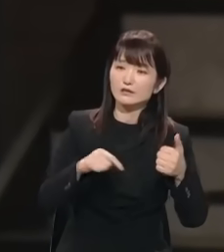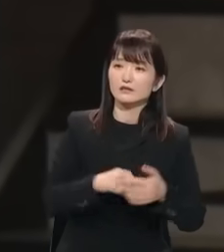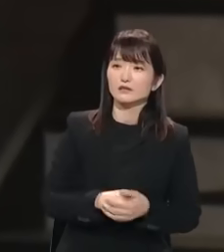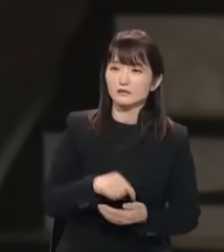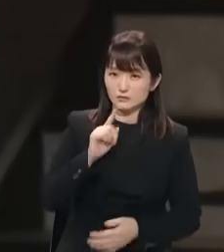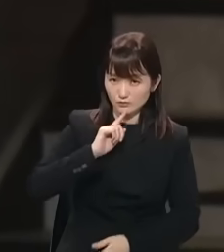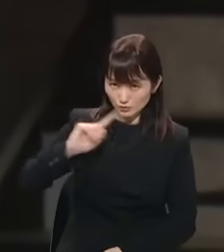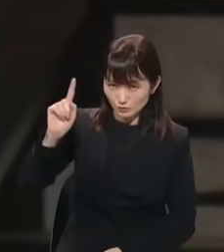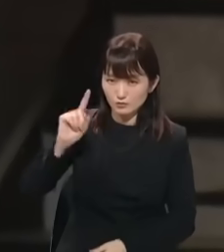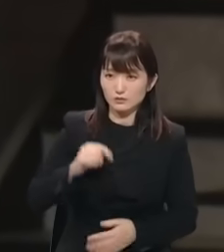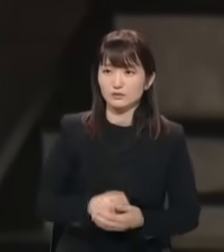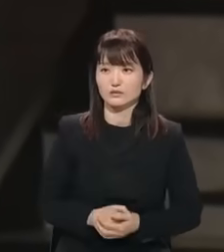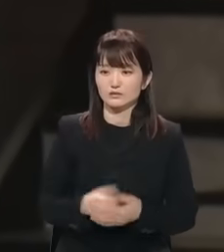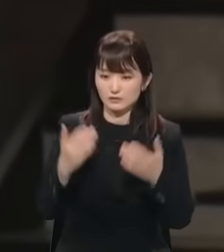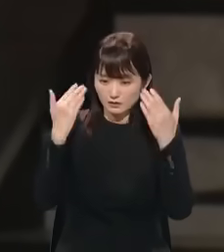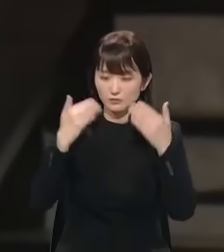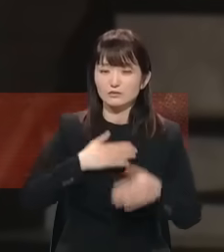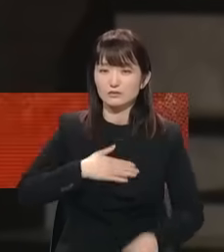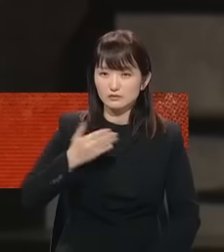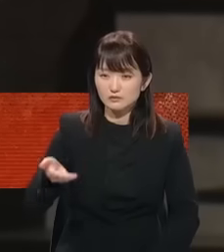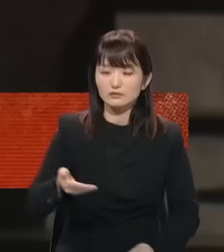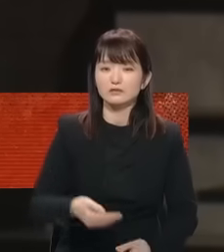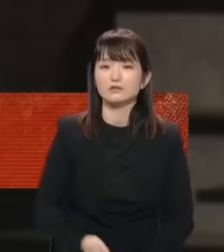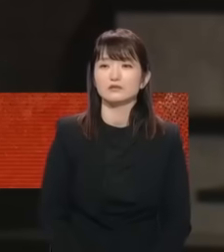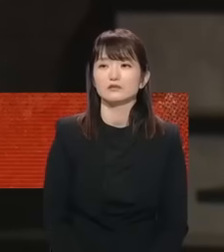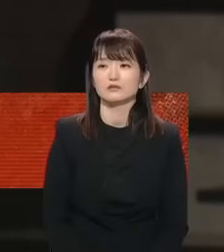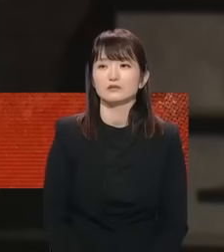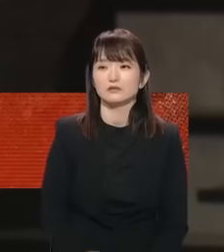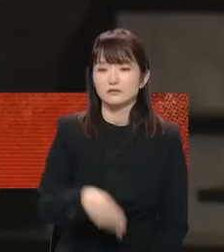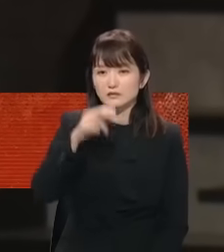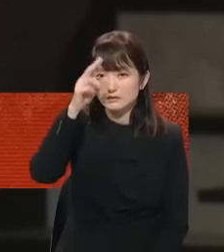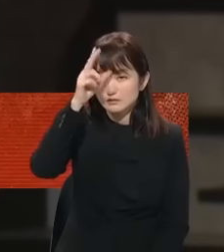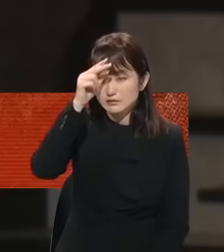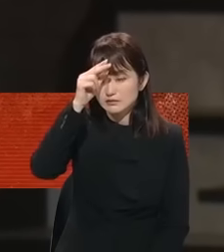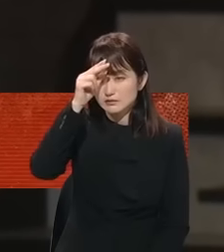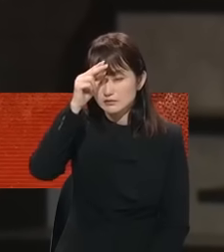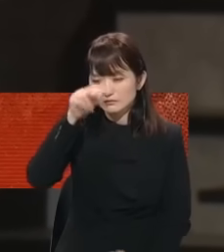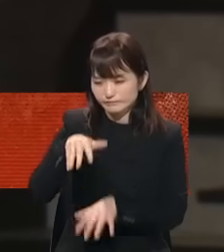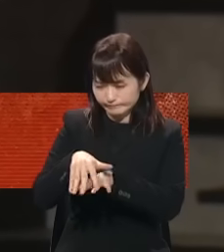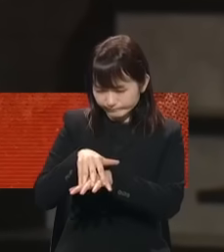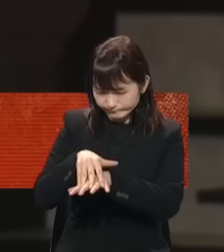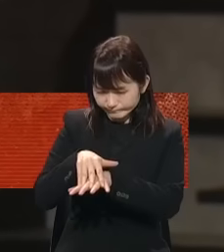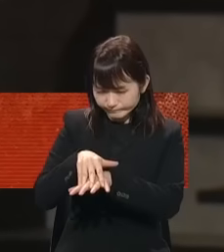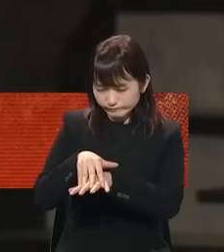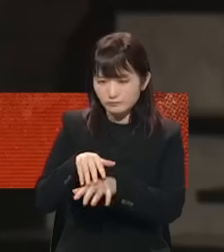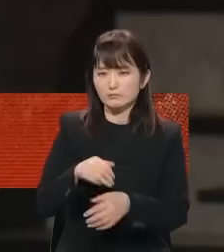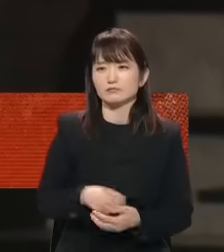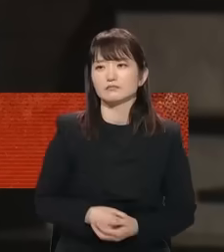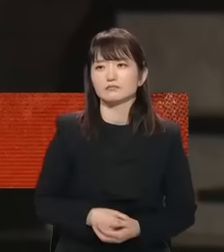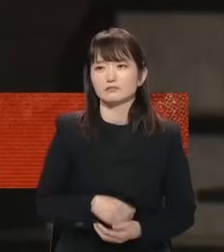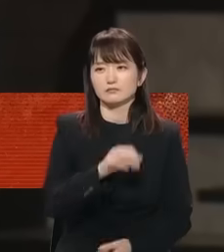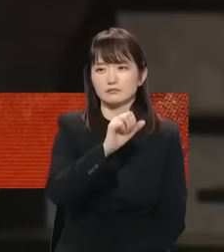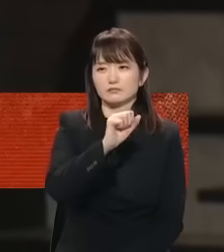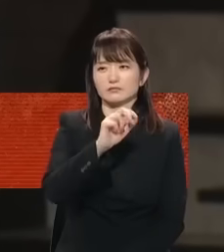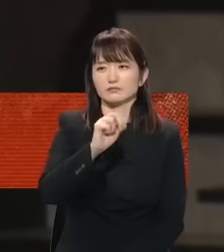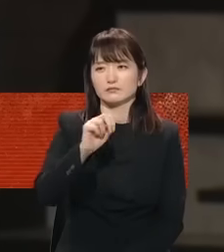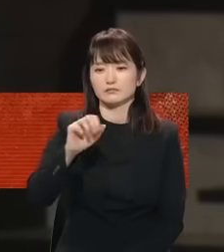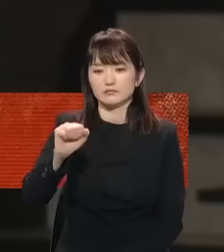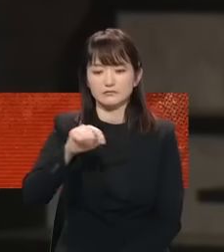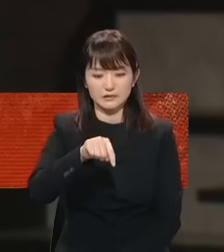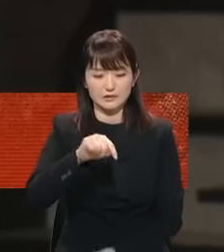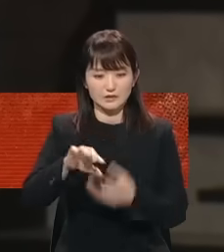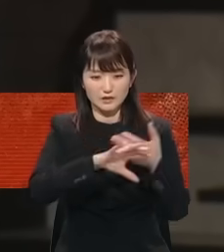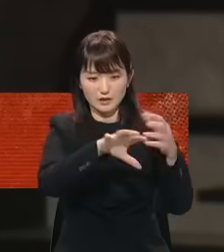고소도 하셨고요 학교에도 알리고 그다음에 이제 경찰에서도 전단 팀이 꾸려졌다고는 하는데이 SNS 워낙에 해외에